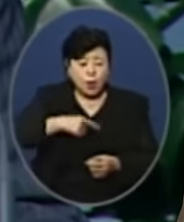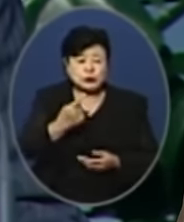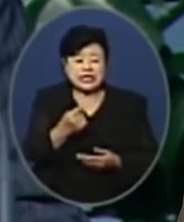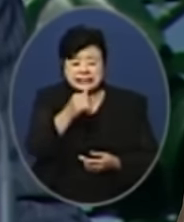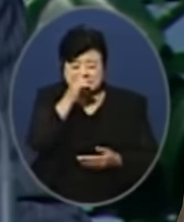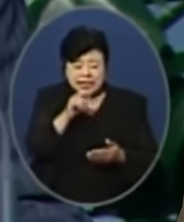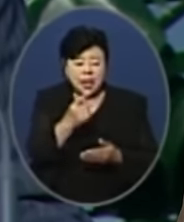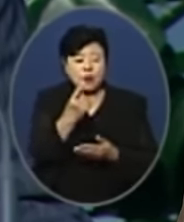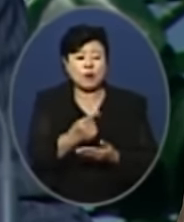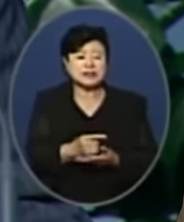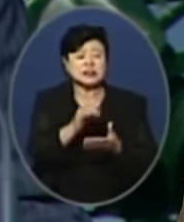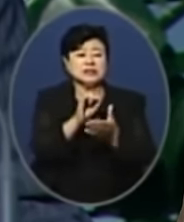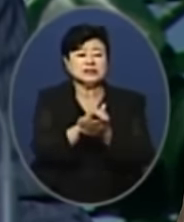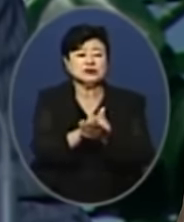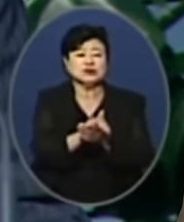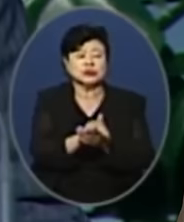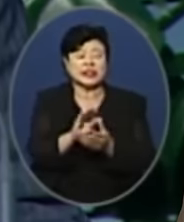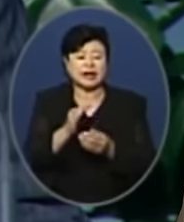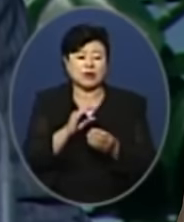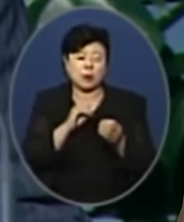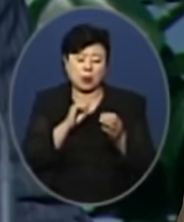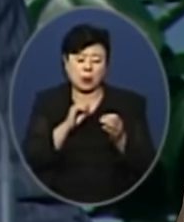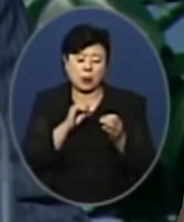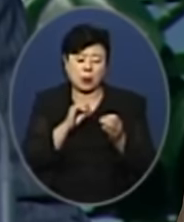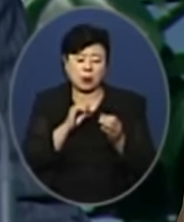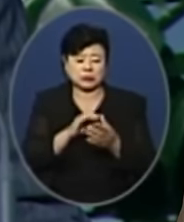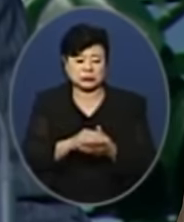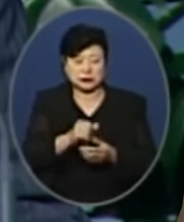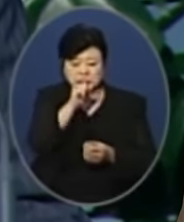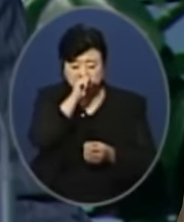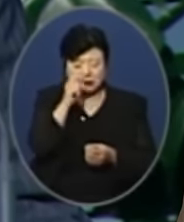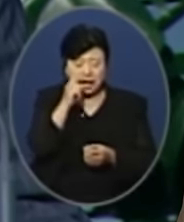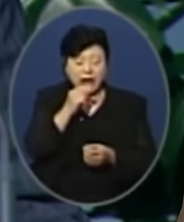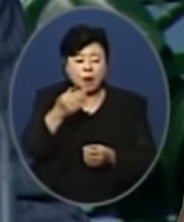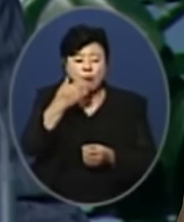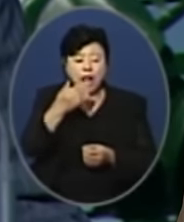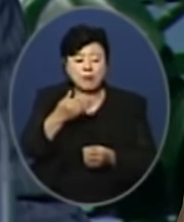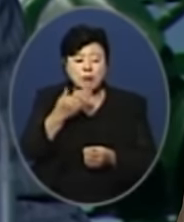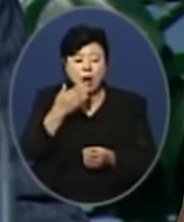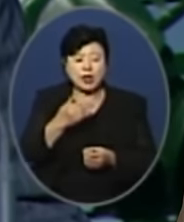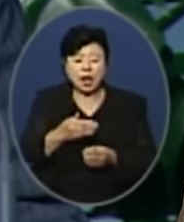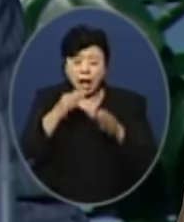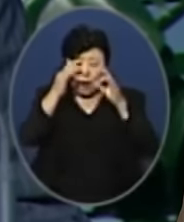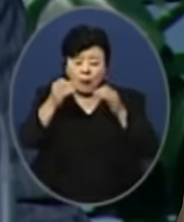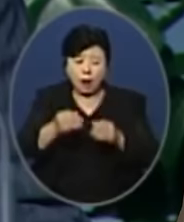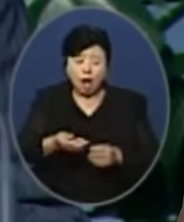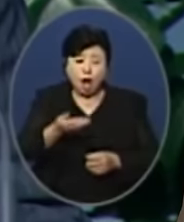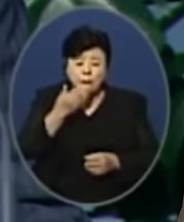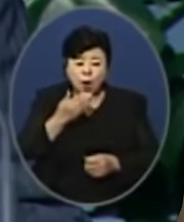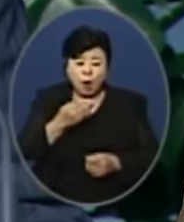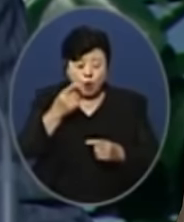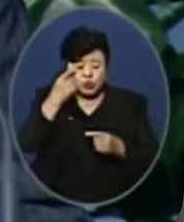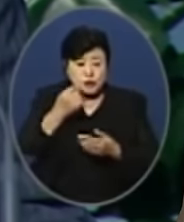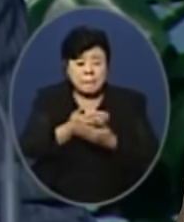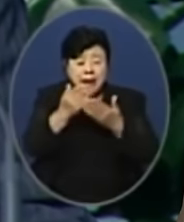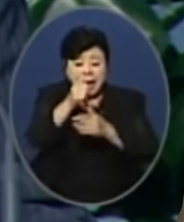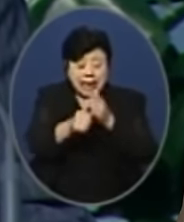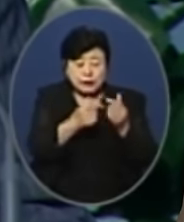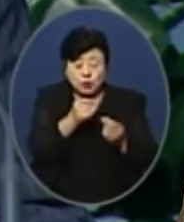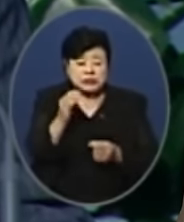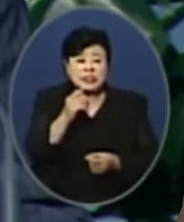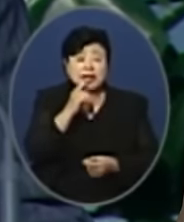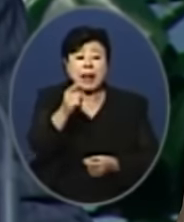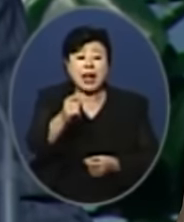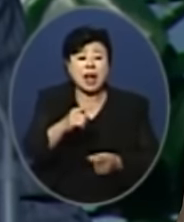와서 친구가 되어주겠다고 말합니다. 그러면서 선악과를 보라, 저를 먹으면 너가 눈이 밝아서 하나님처럼